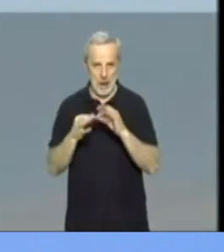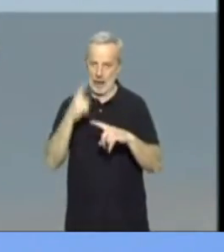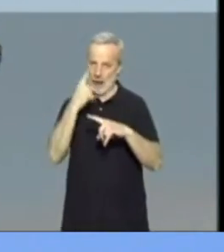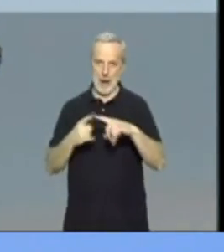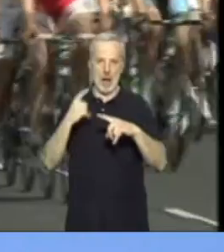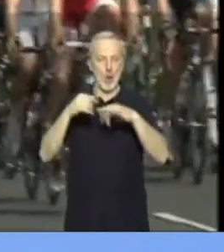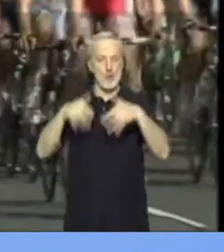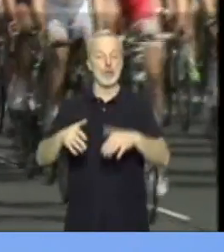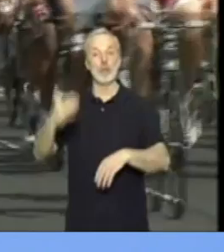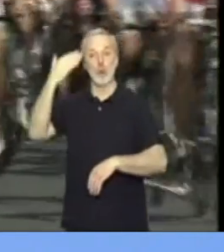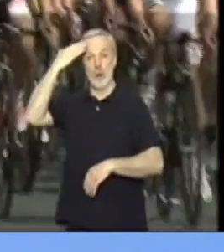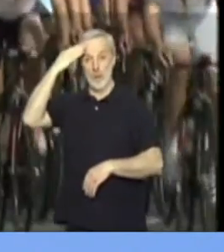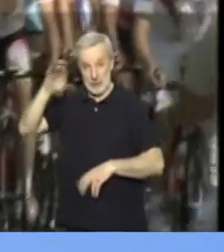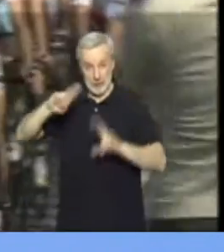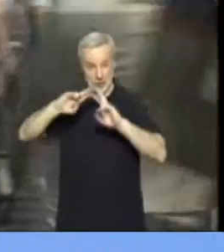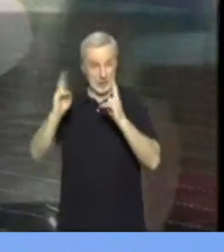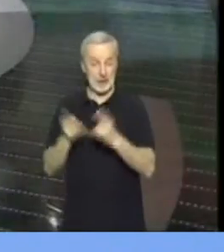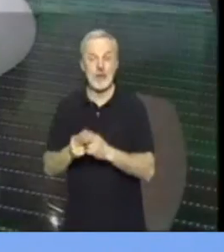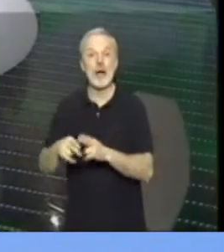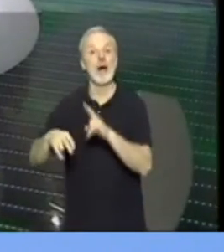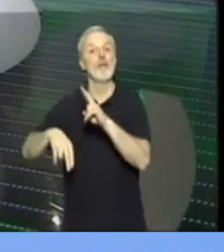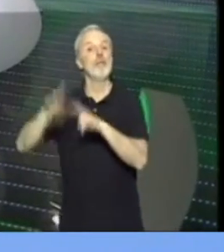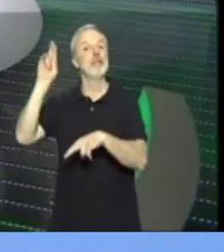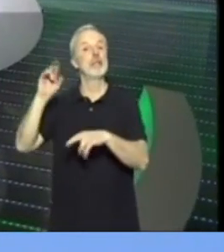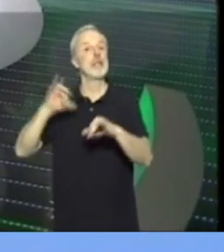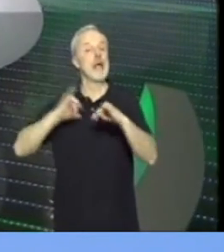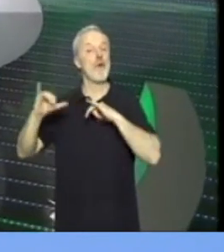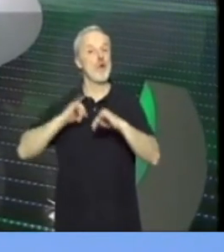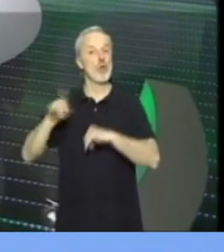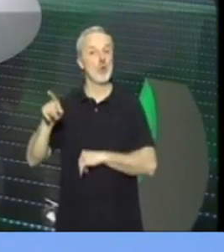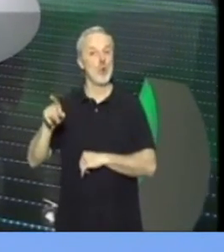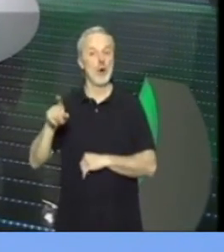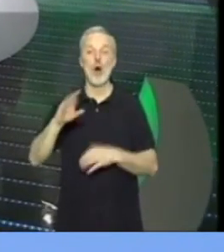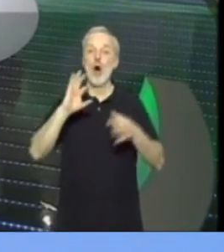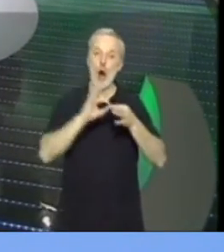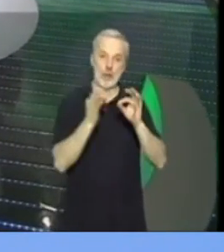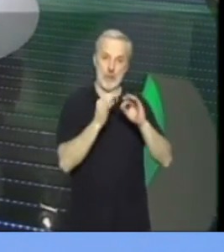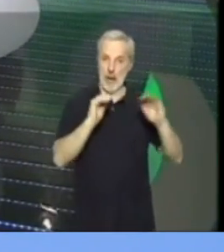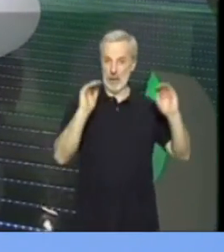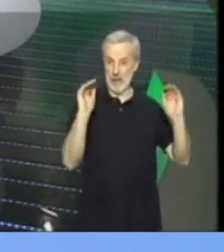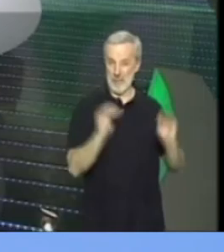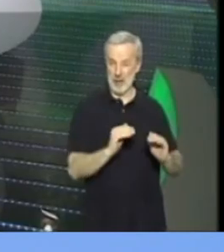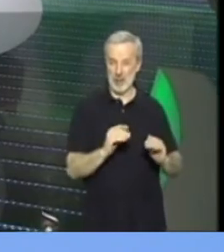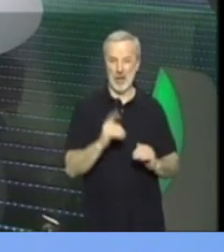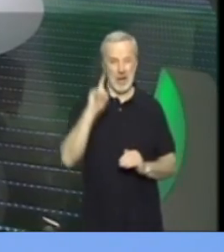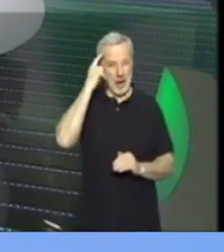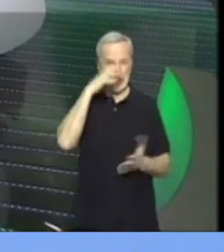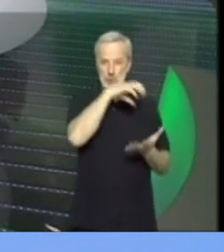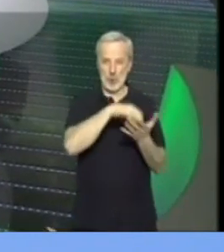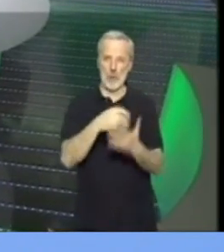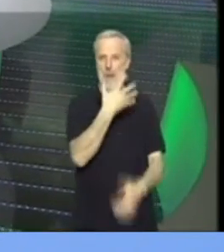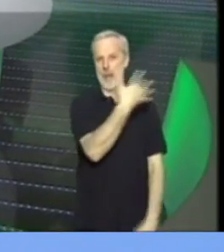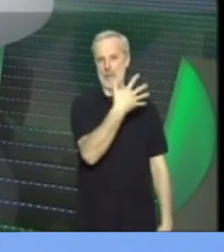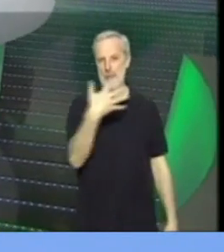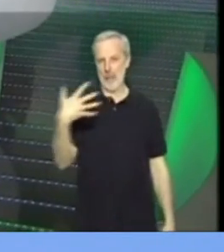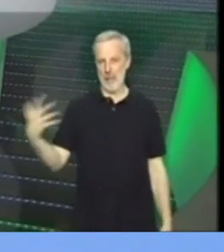srovnáme s mistrovstvím světa, kde startuje z jedné země daleko více kvalitních závodníků. Na olympiádě startují, myslím, týmy